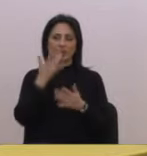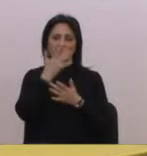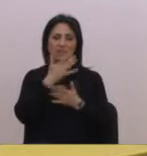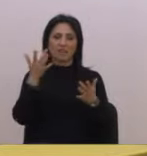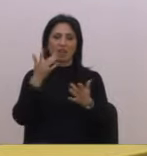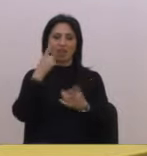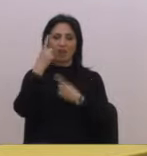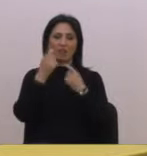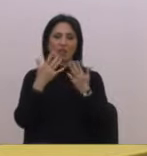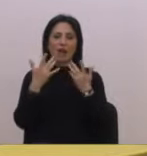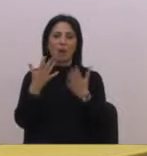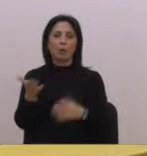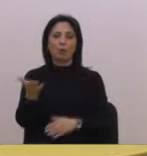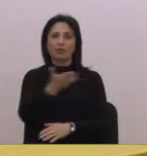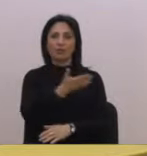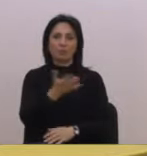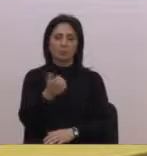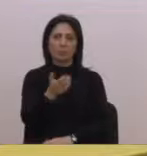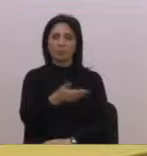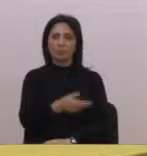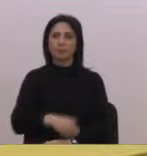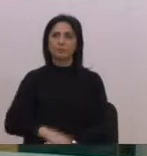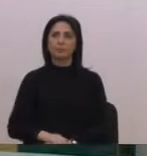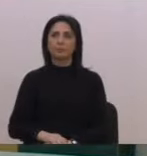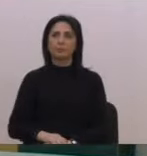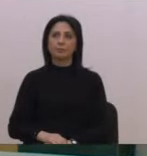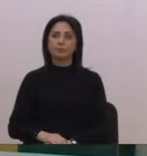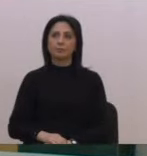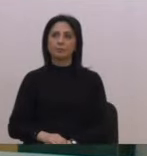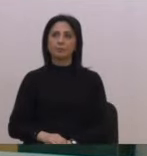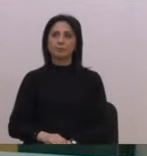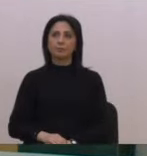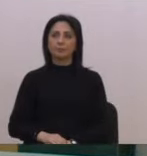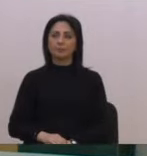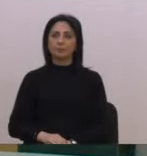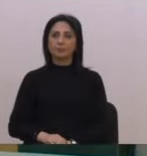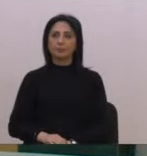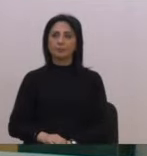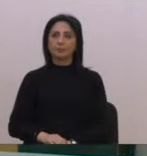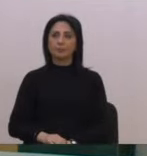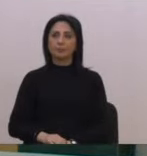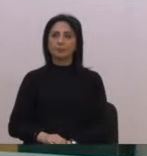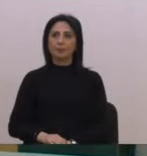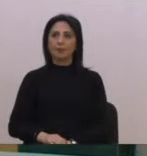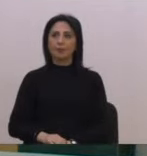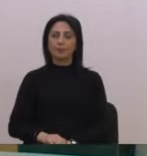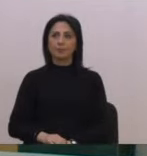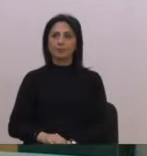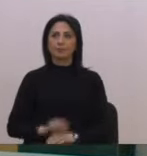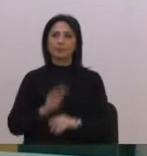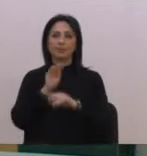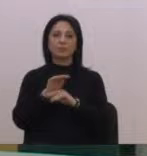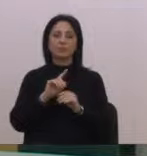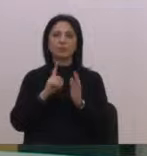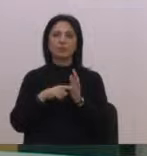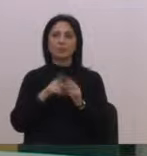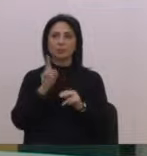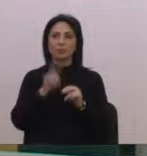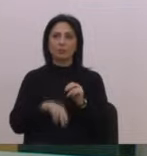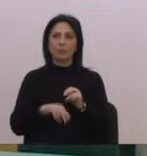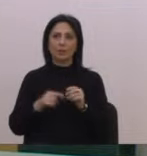ინფორმაცია გამოიხოვოთ და ალბათ მიიღებთ. კი ბატონო, დასრულდა დამატებით შეკითხვებზე